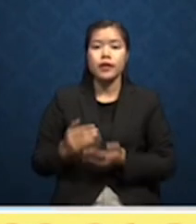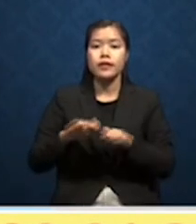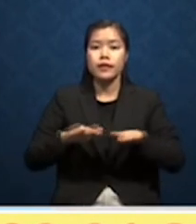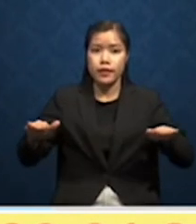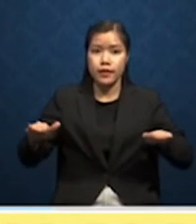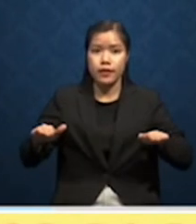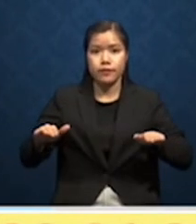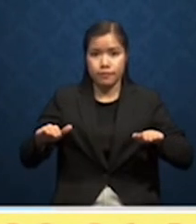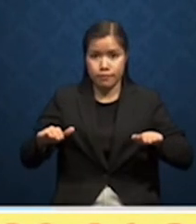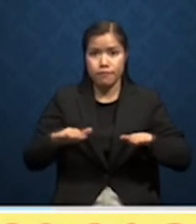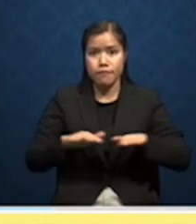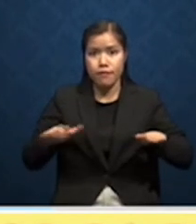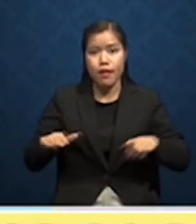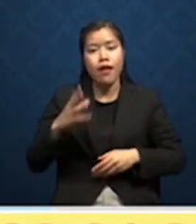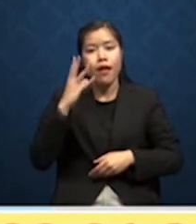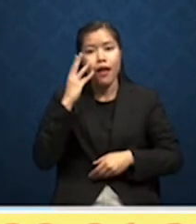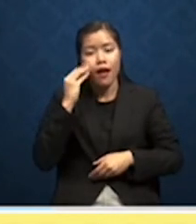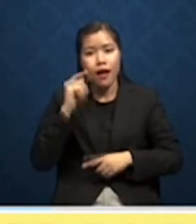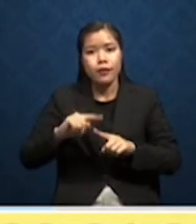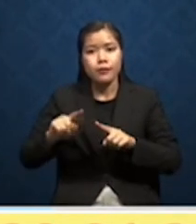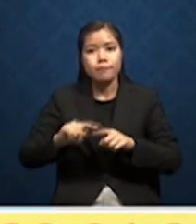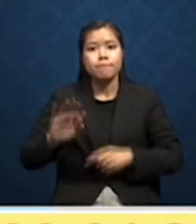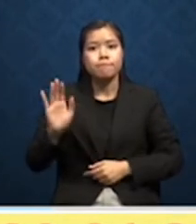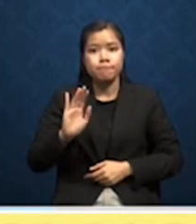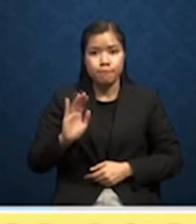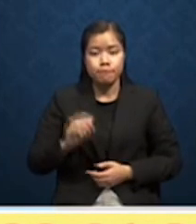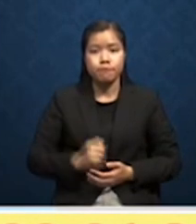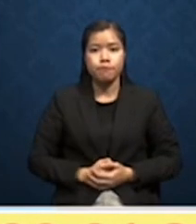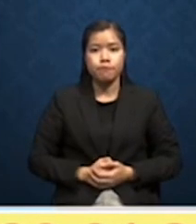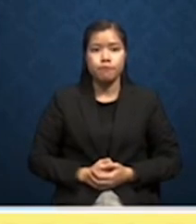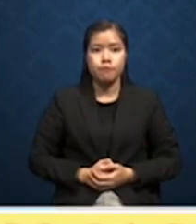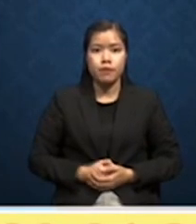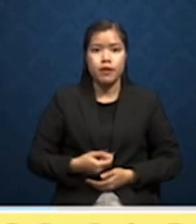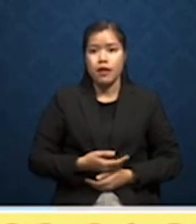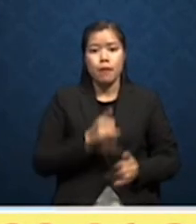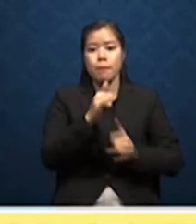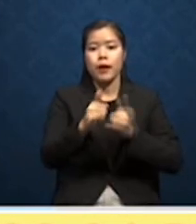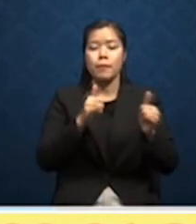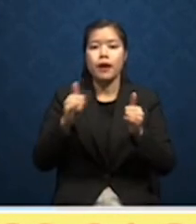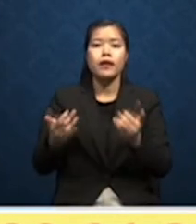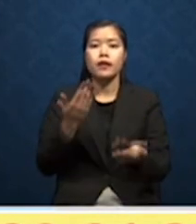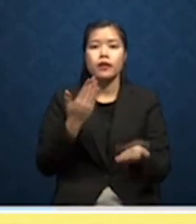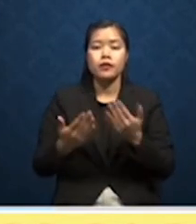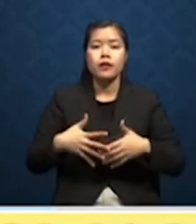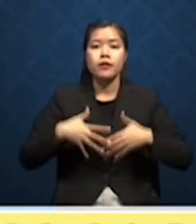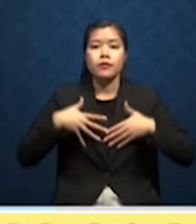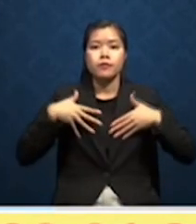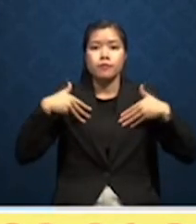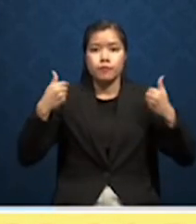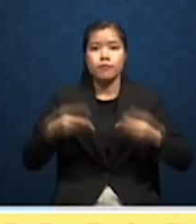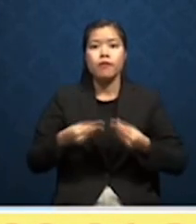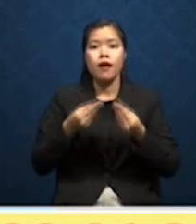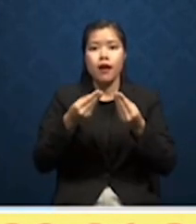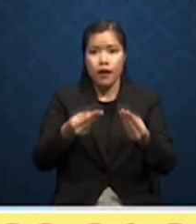ใสขอความสุขทุกที่ที่หนูไปเดินทาง